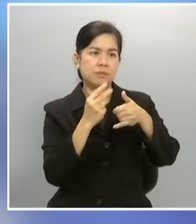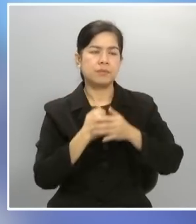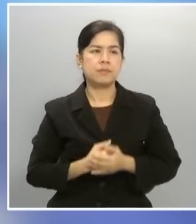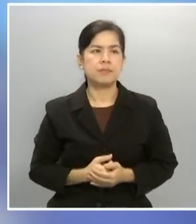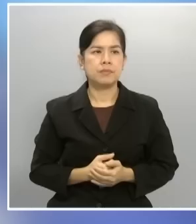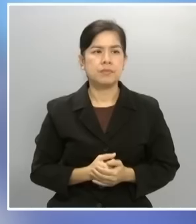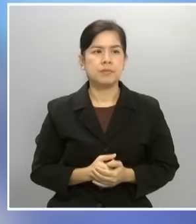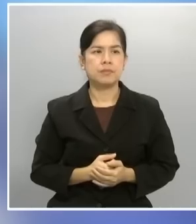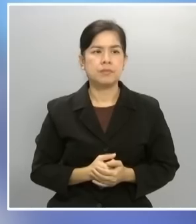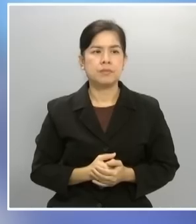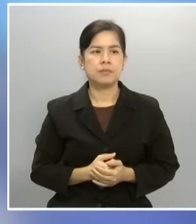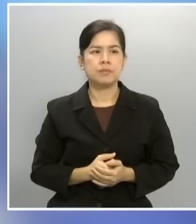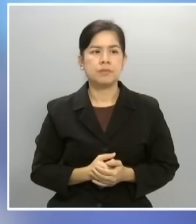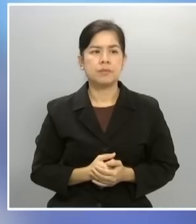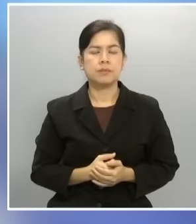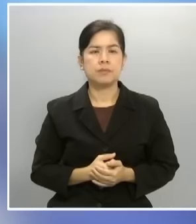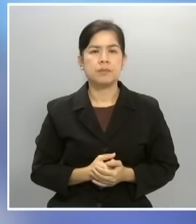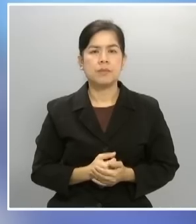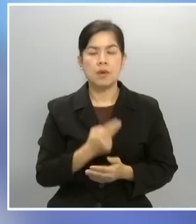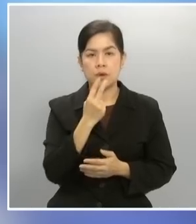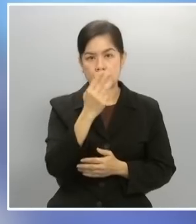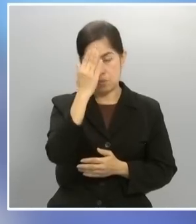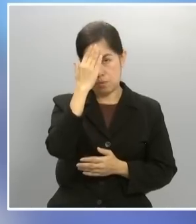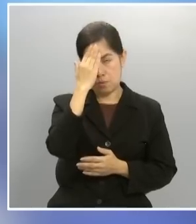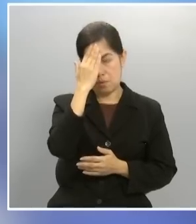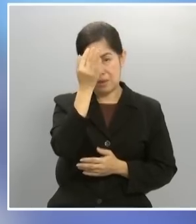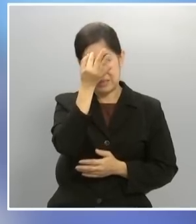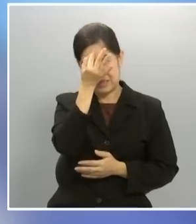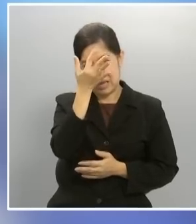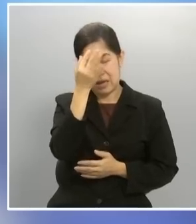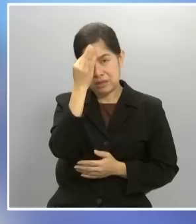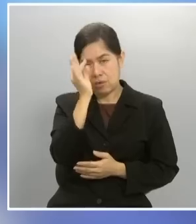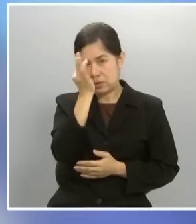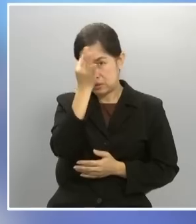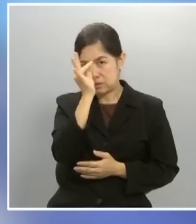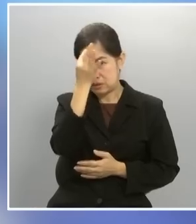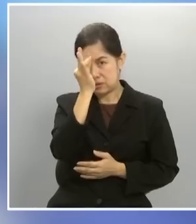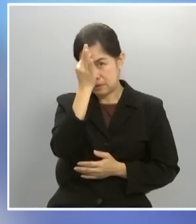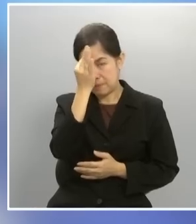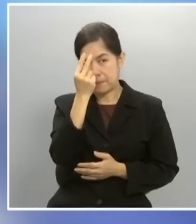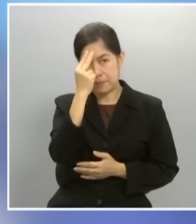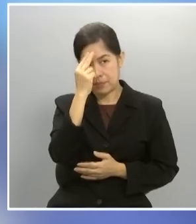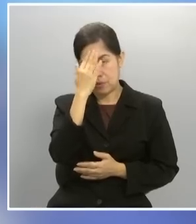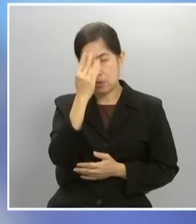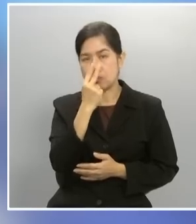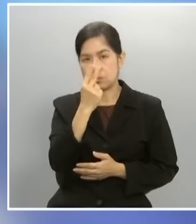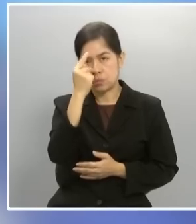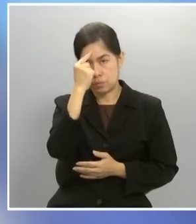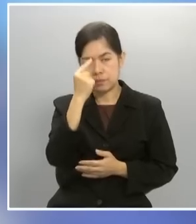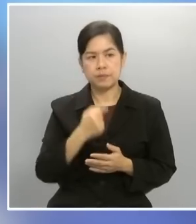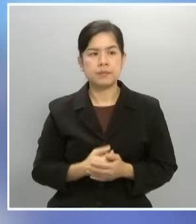ไปฮะอนี่คือหัวที่เธอแตกต้องเย็บนะฮะค่ะไป